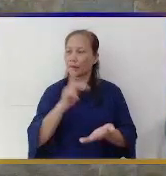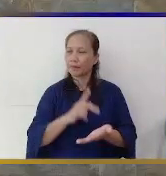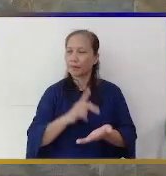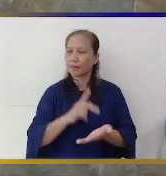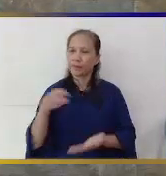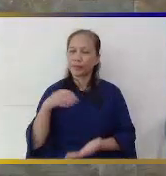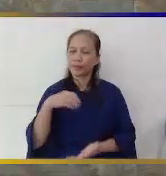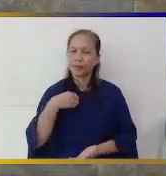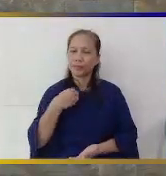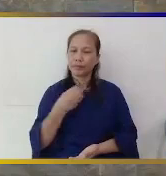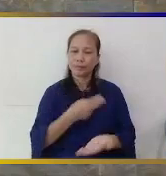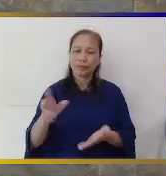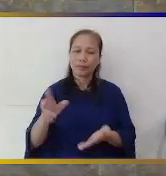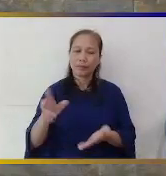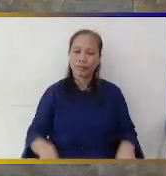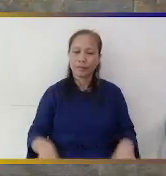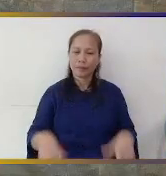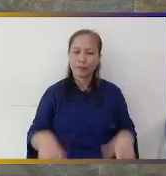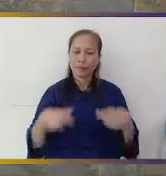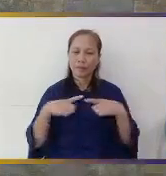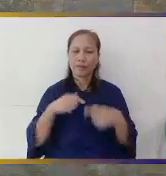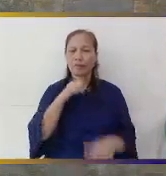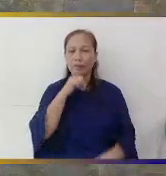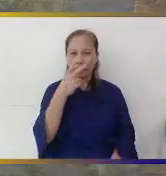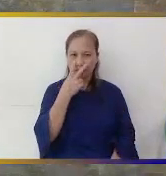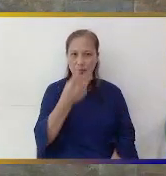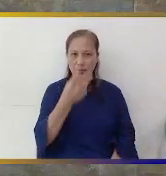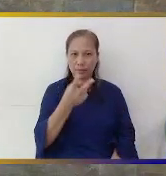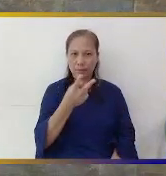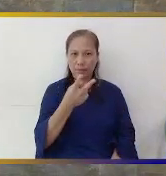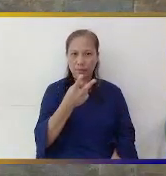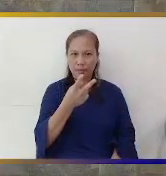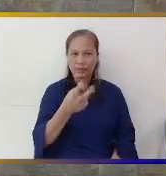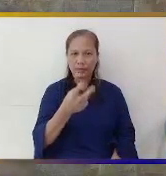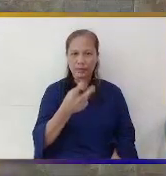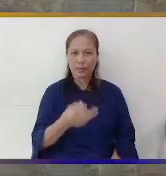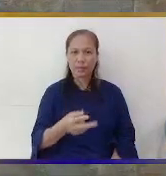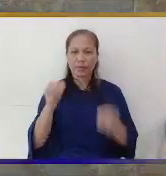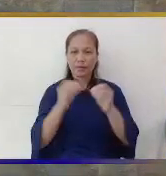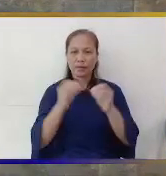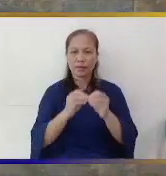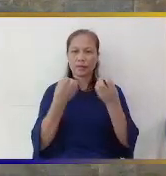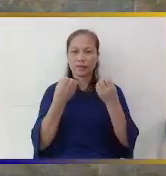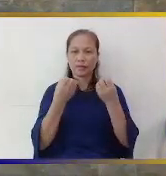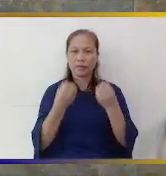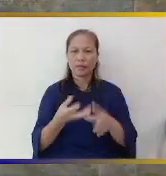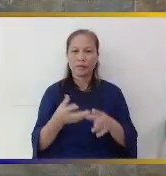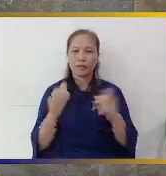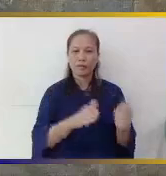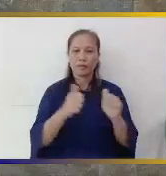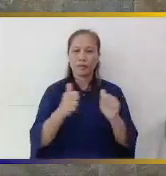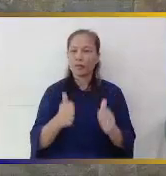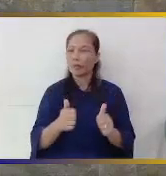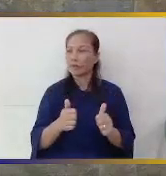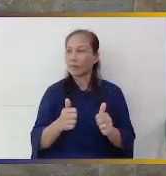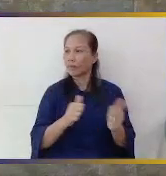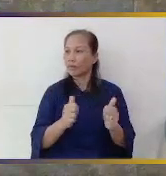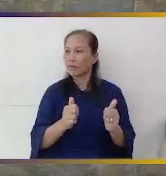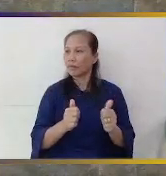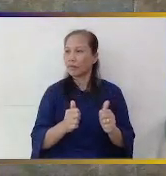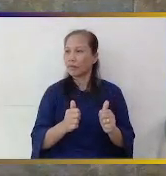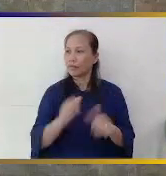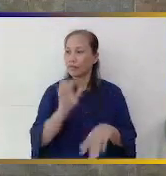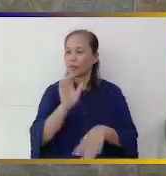hindi nila nakikita na mas lalong Dumadami yyung grupo ng mga Baptist churches during the middle ages